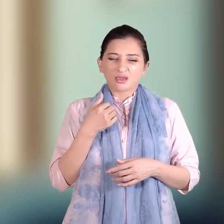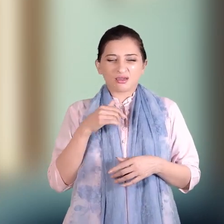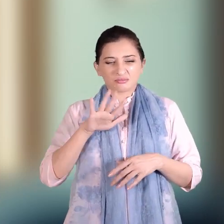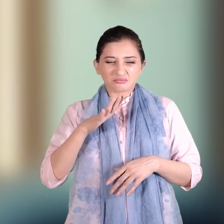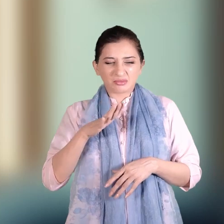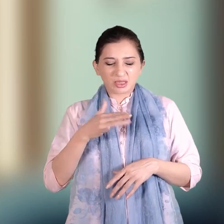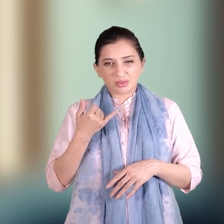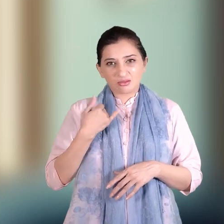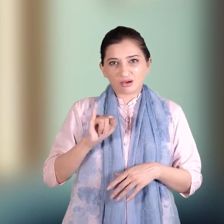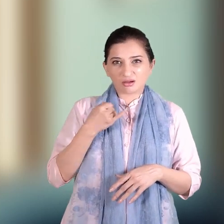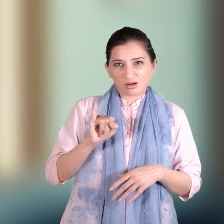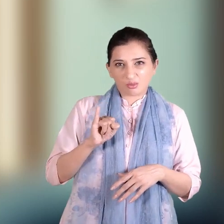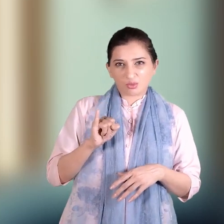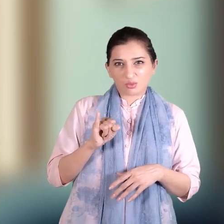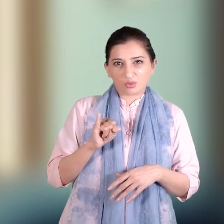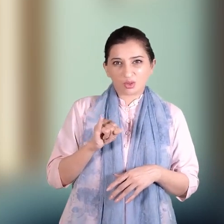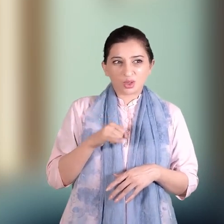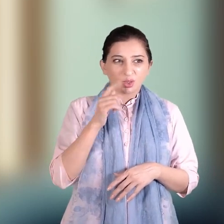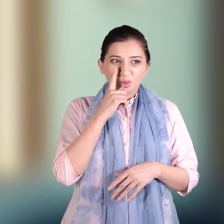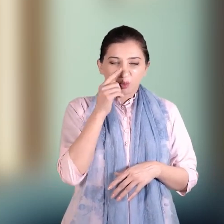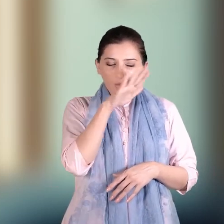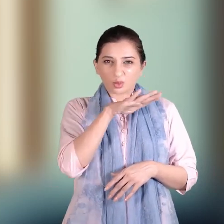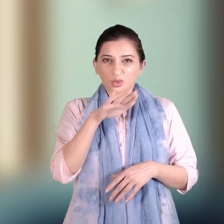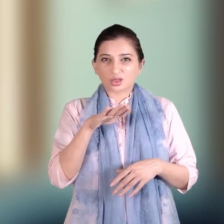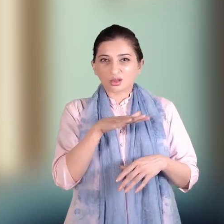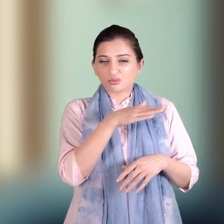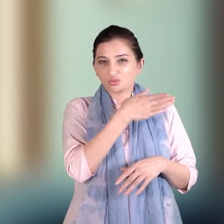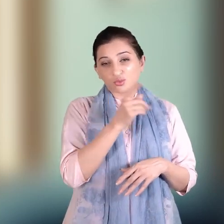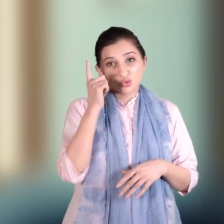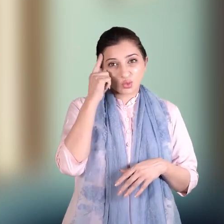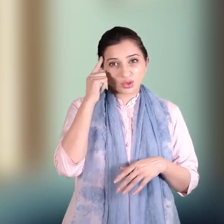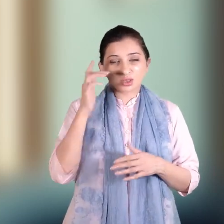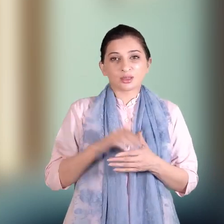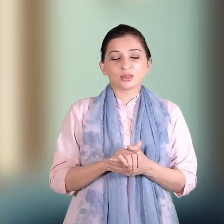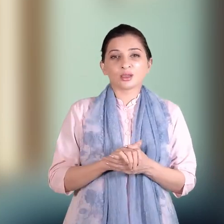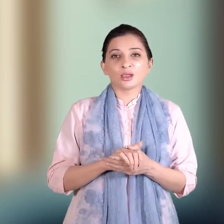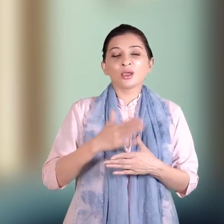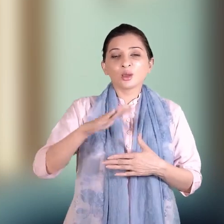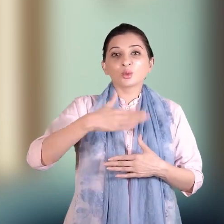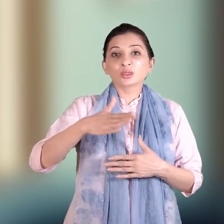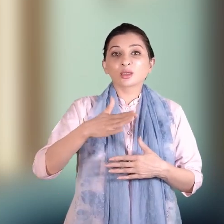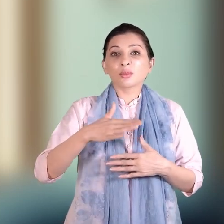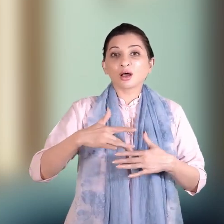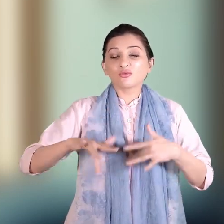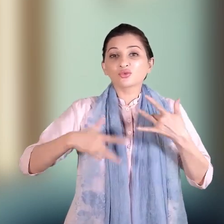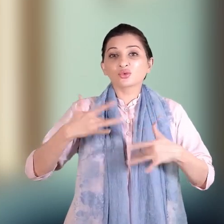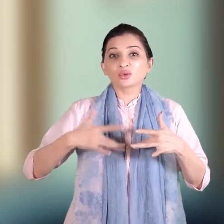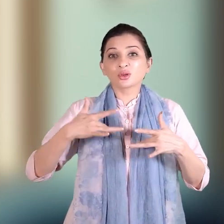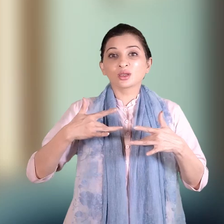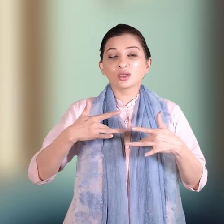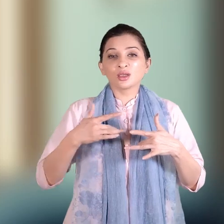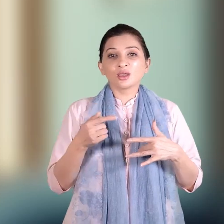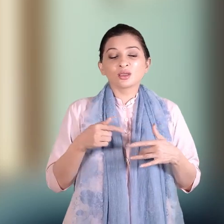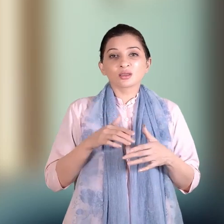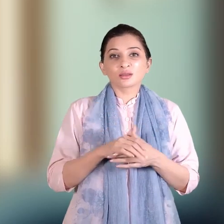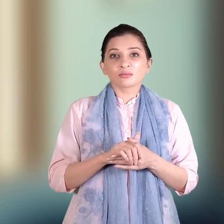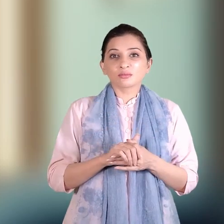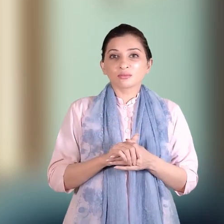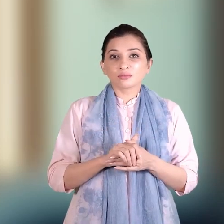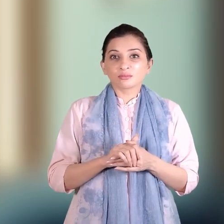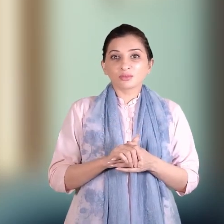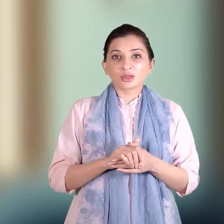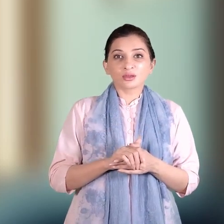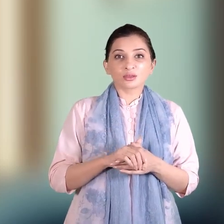डाउट पैदा हो जाता है यंग मदर्स के अंदर. And as a result, they also start feeling resentful